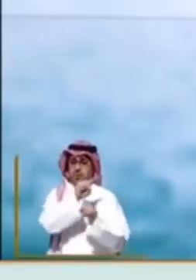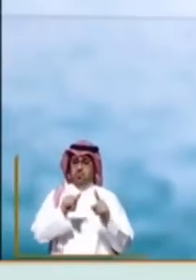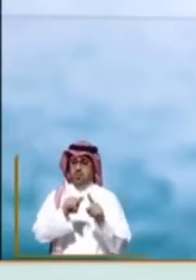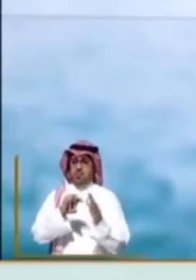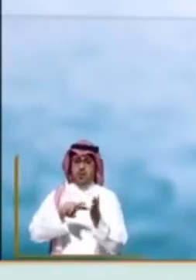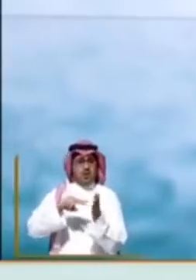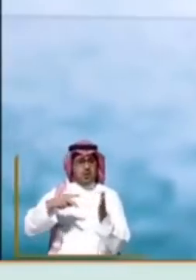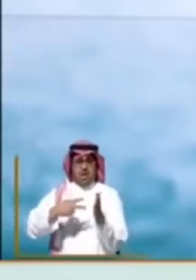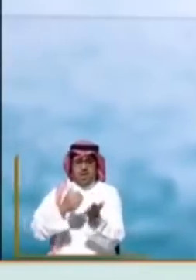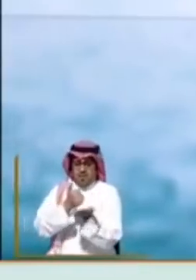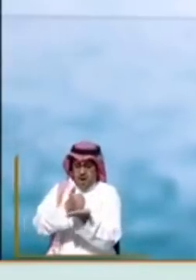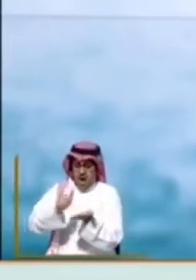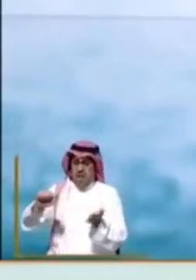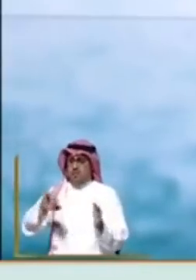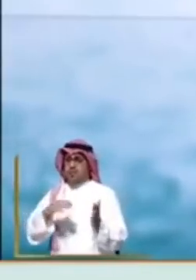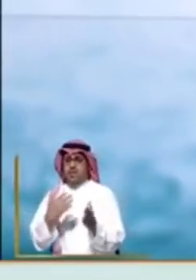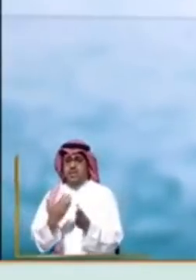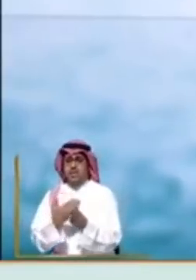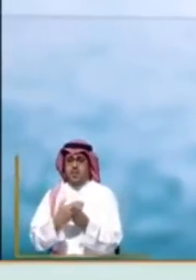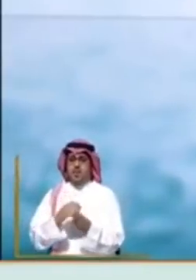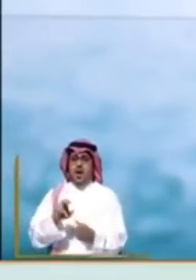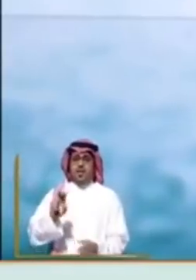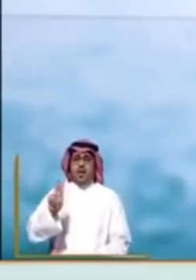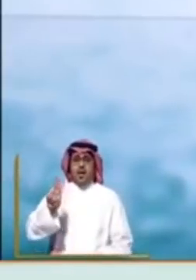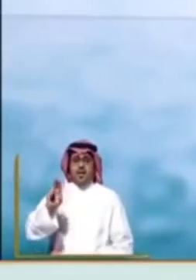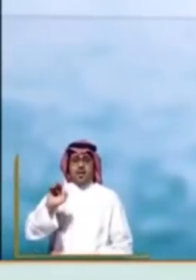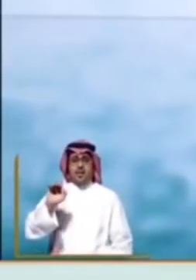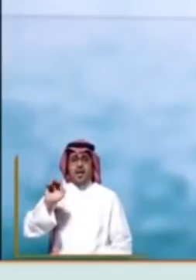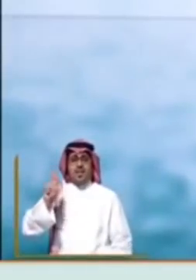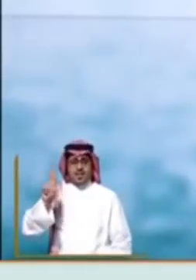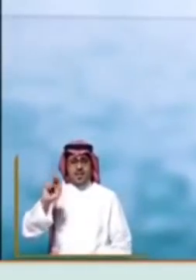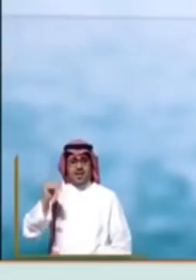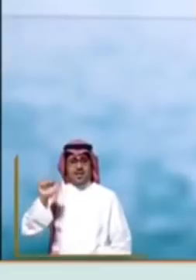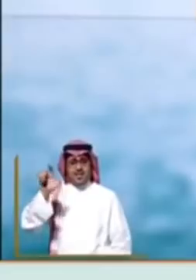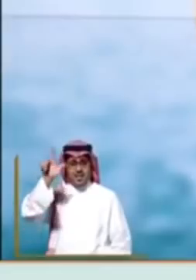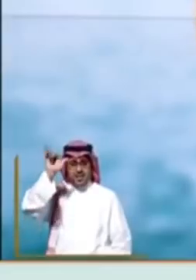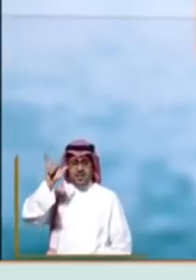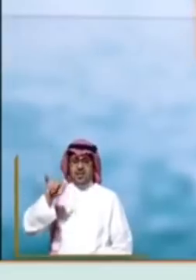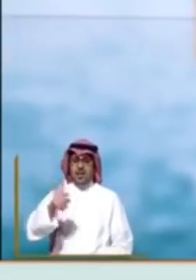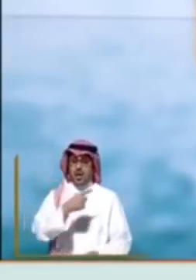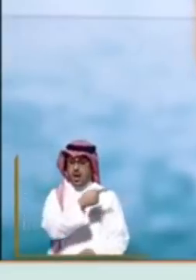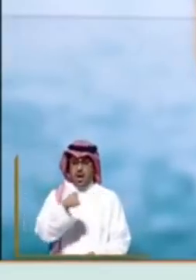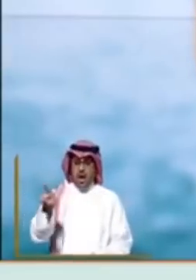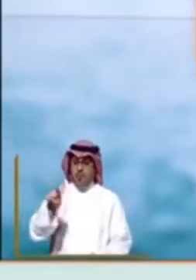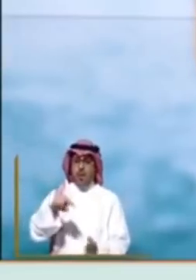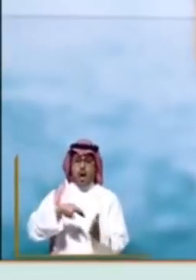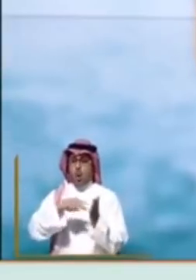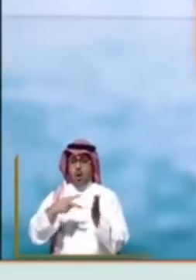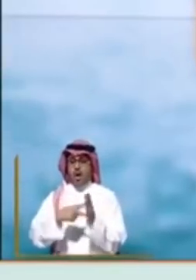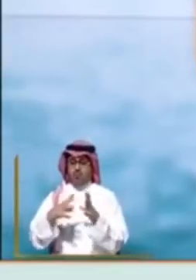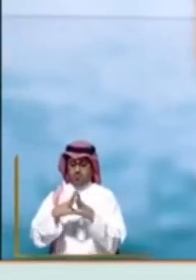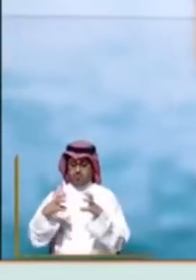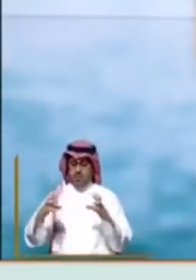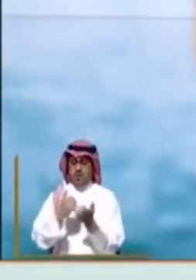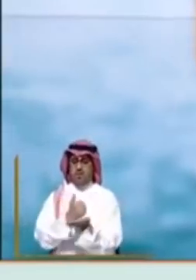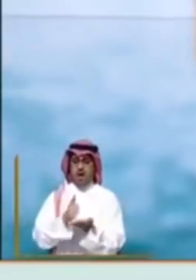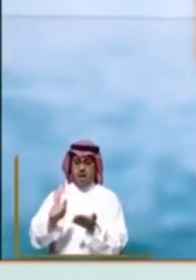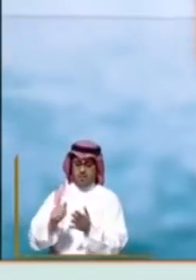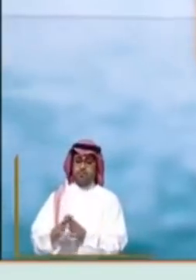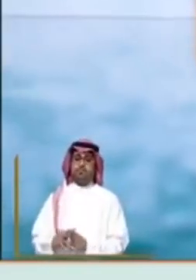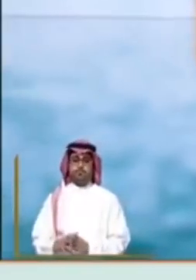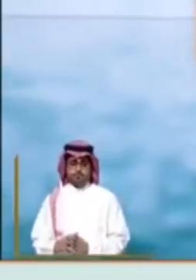25% من محتوى مواد الاختبار. هل جميع المواد الاختبار سيحذف منها جزء أم ستحذف بعض المواد أم